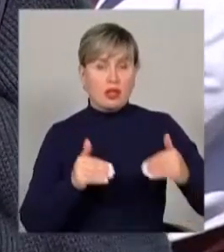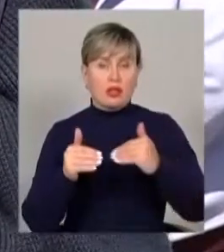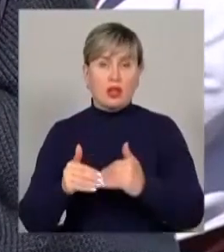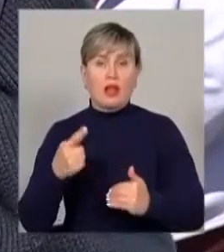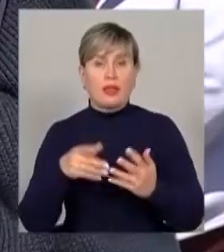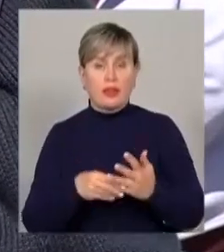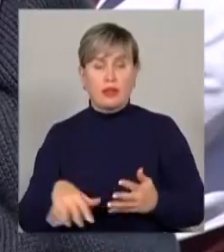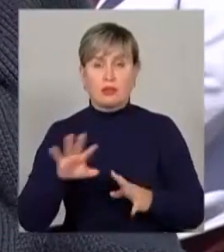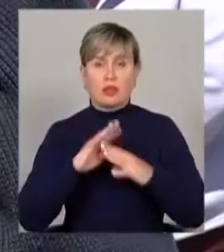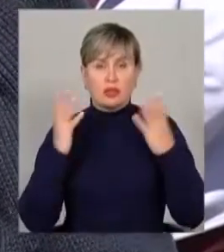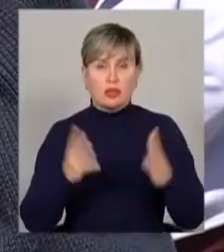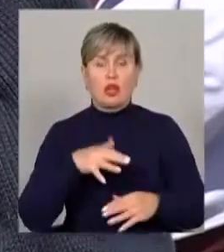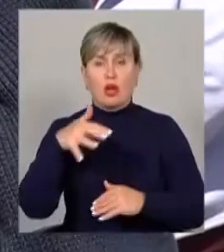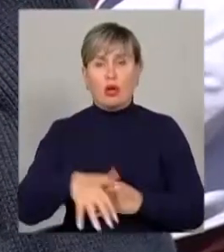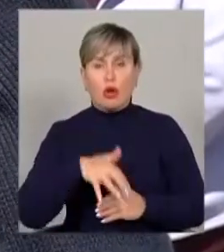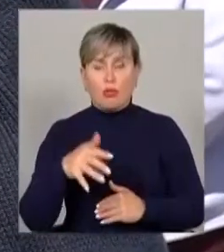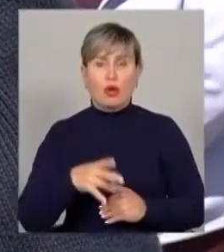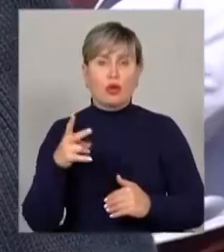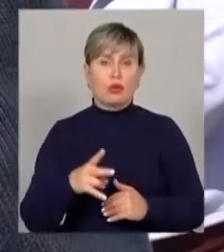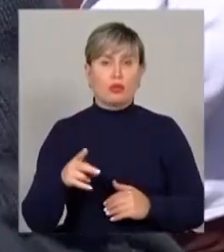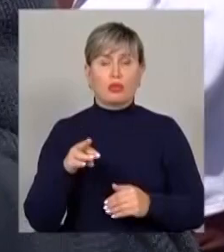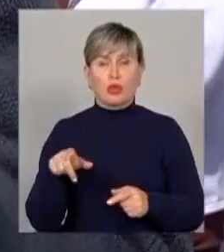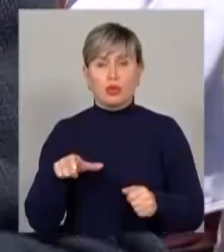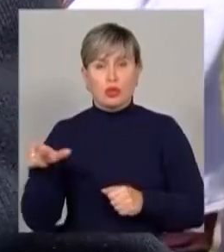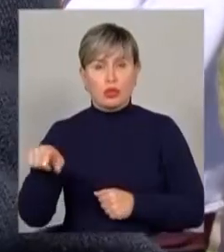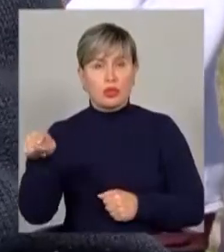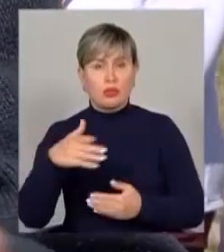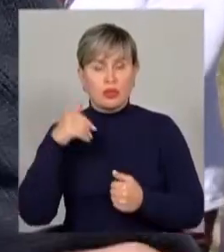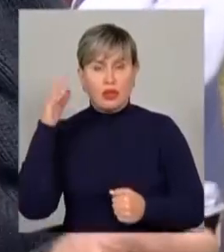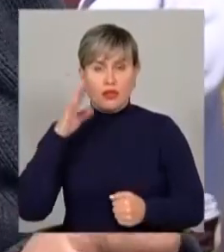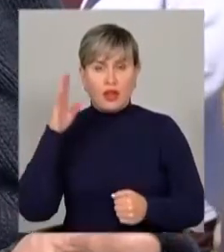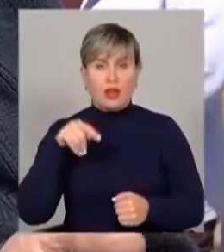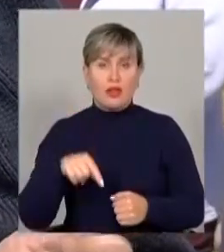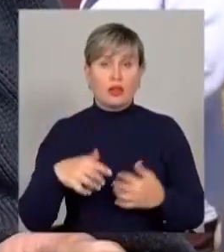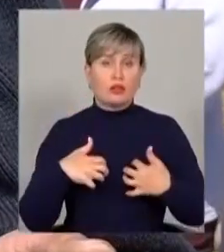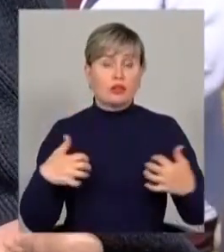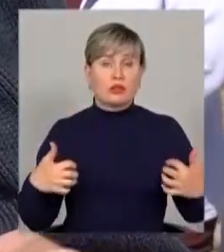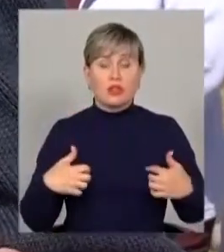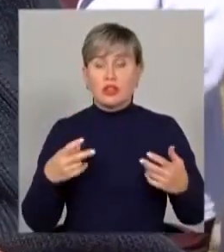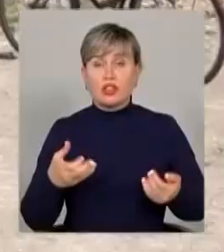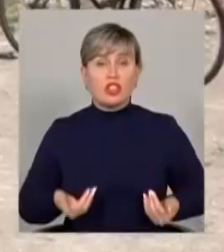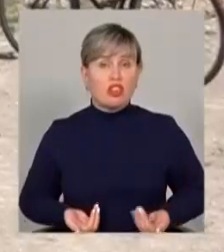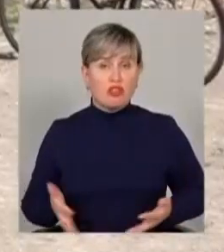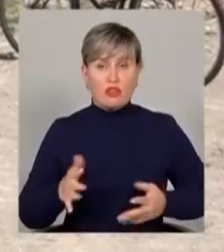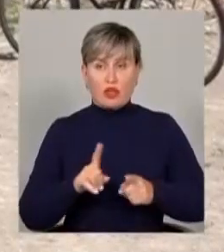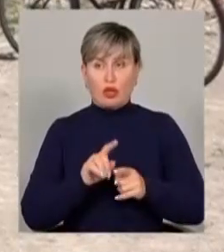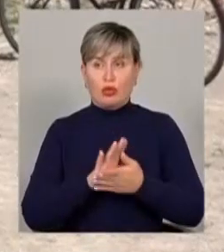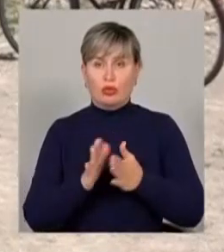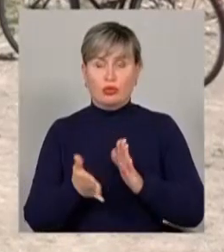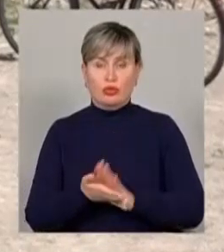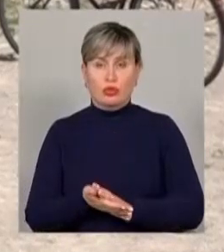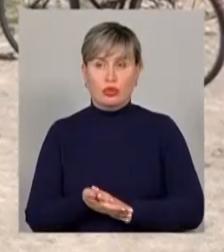огорожена, другая вскопана. Ехать надо по шоссе. Там нет воды. Скот попросту не выживет в таких условиях. Земли народа